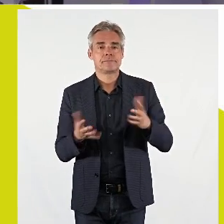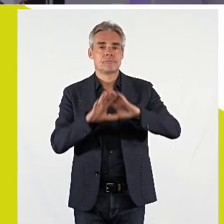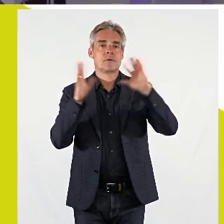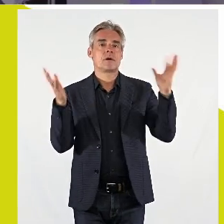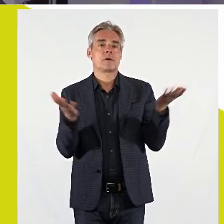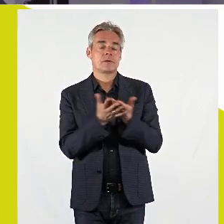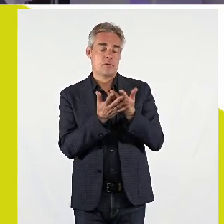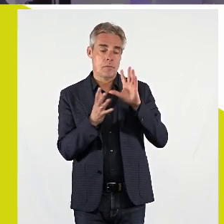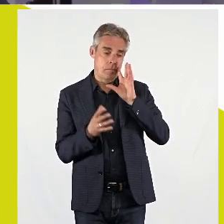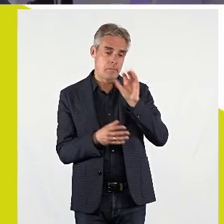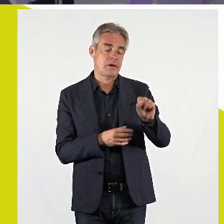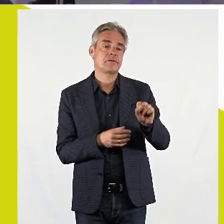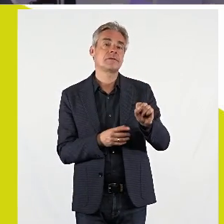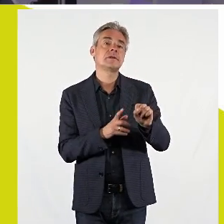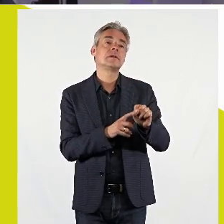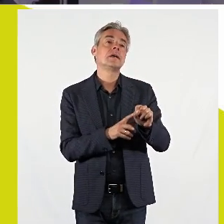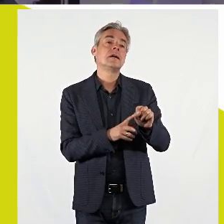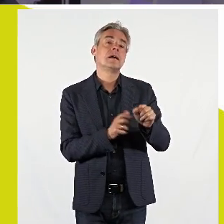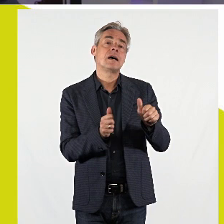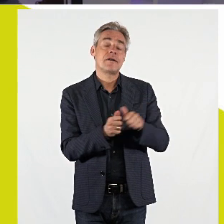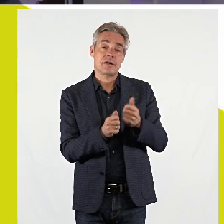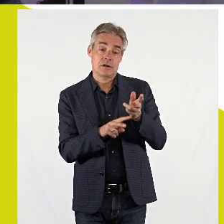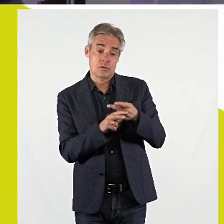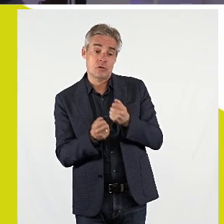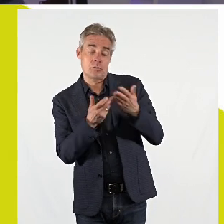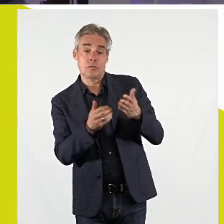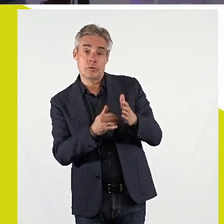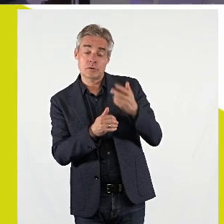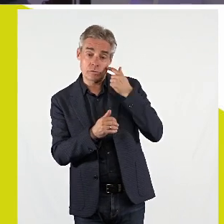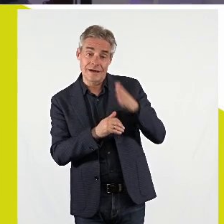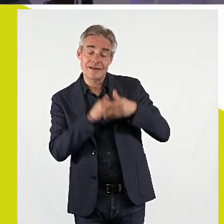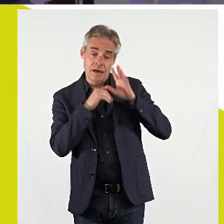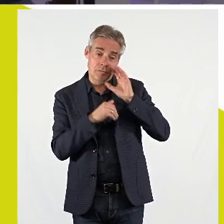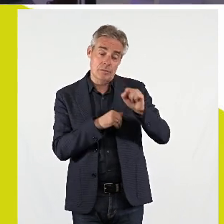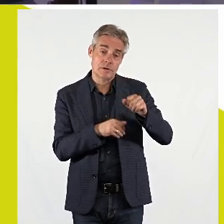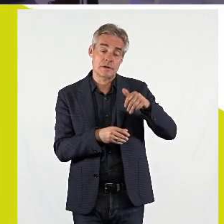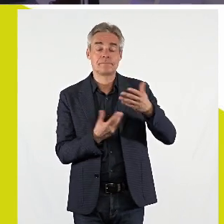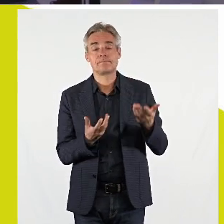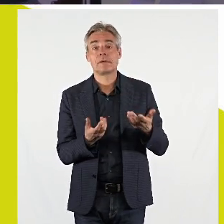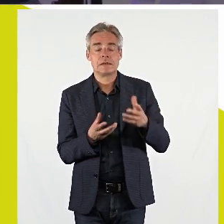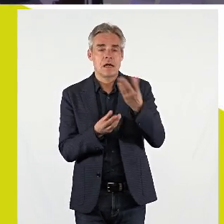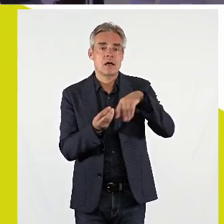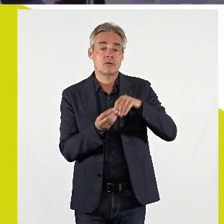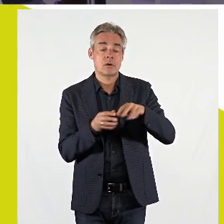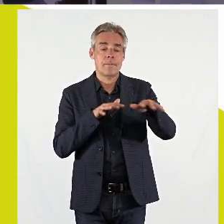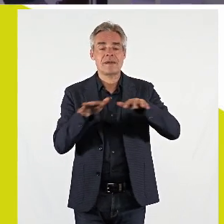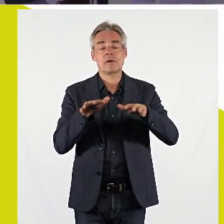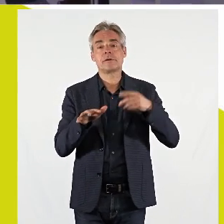repérer au travers des outils que l'on propose au sein de la méthode. Je précise que c'est une méthode qui se